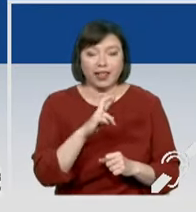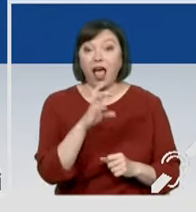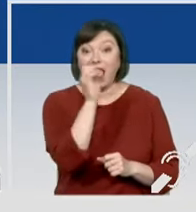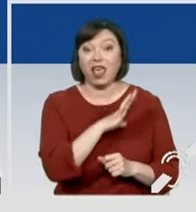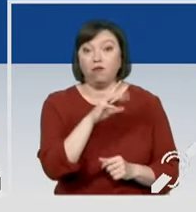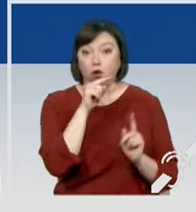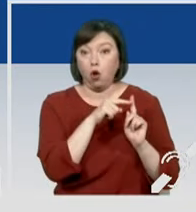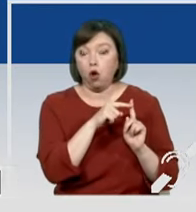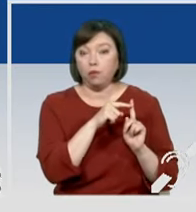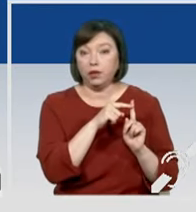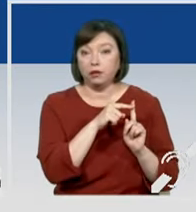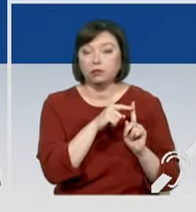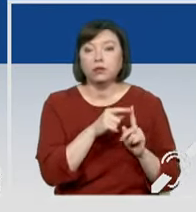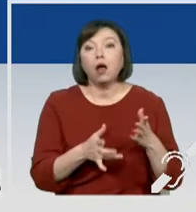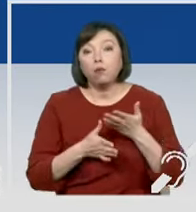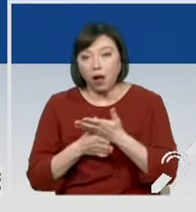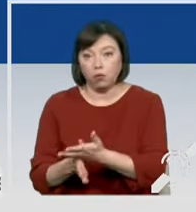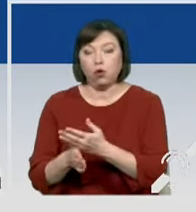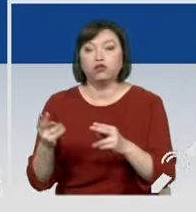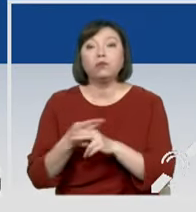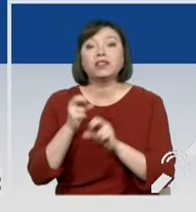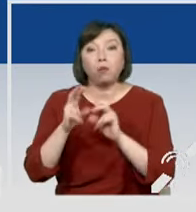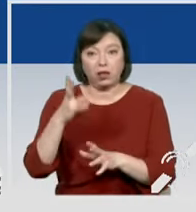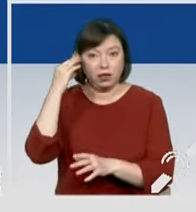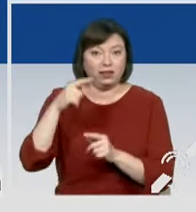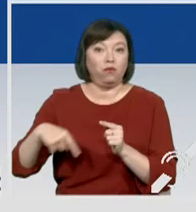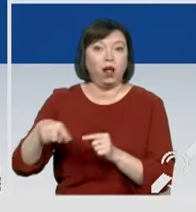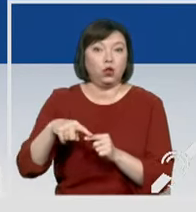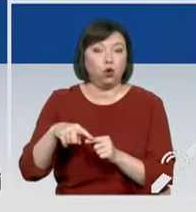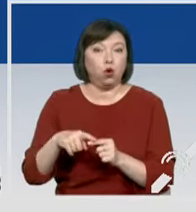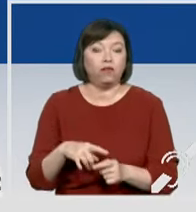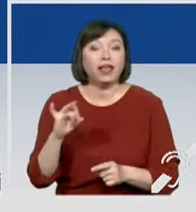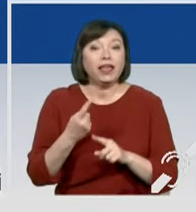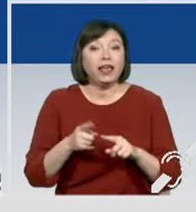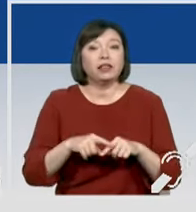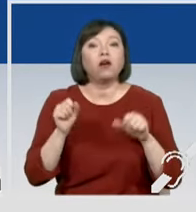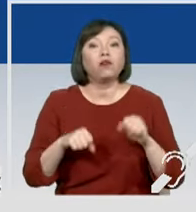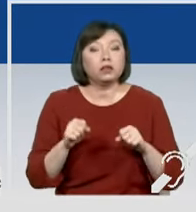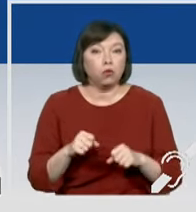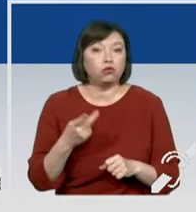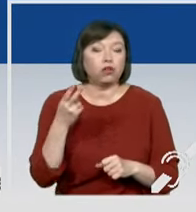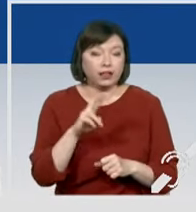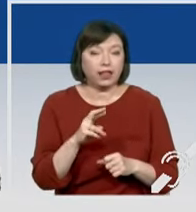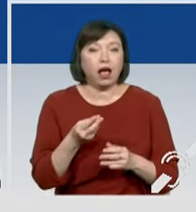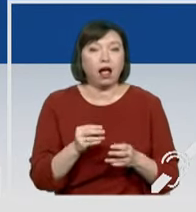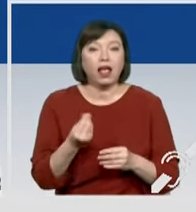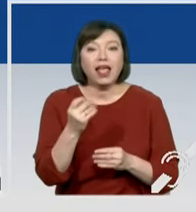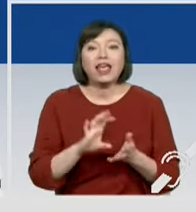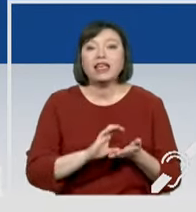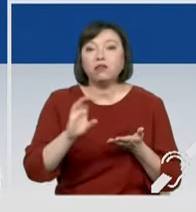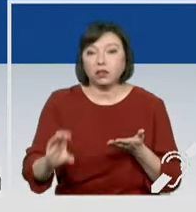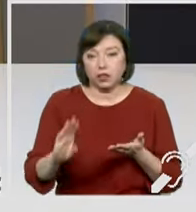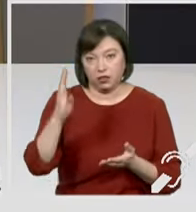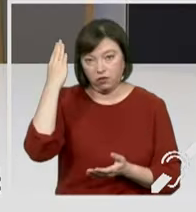Uniunea Europeană să investească în securitatea regională și este o oportunitate pentru investiții în